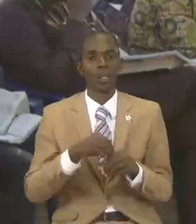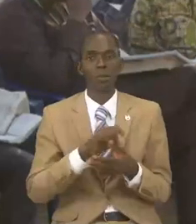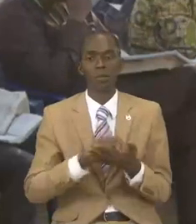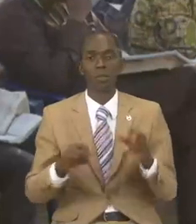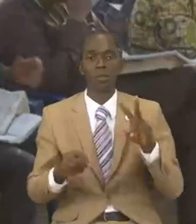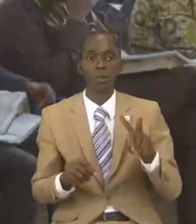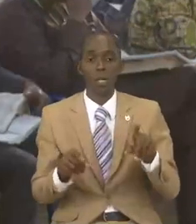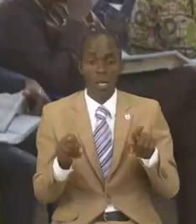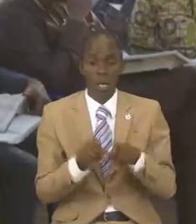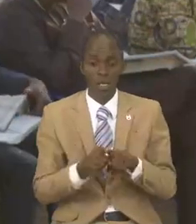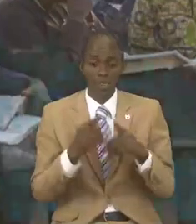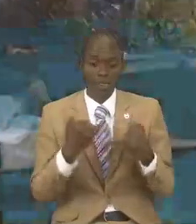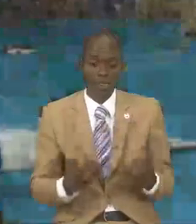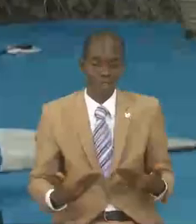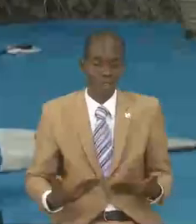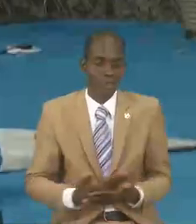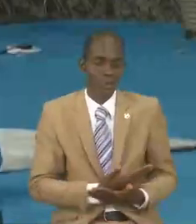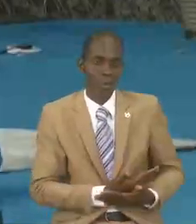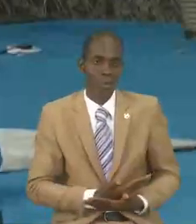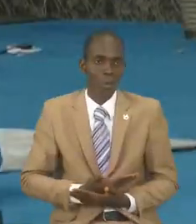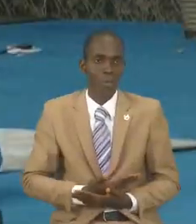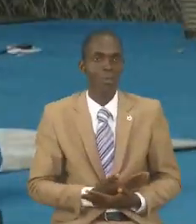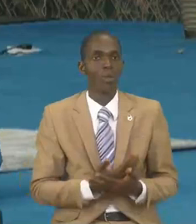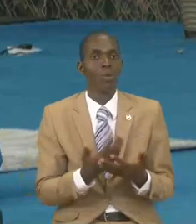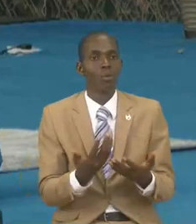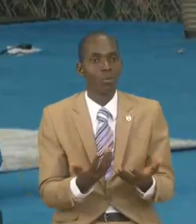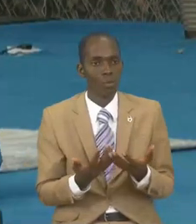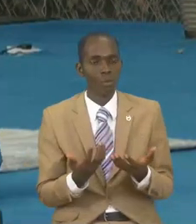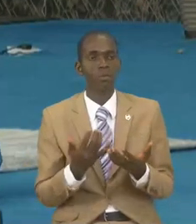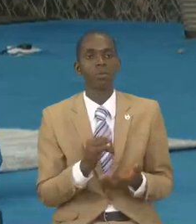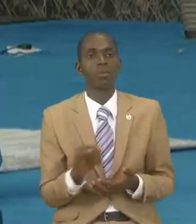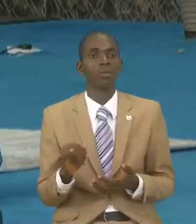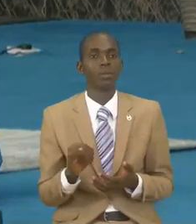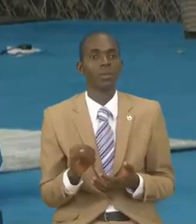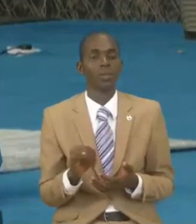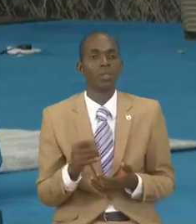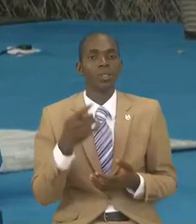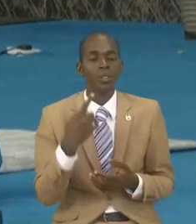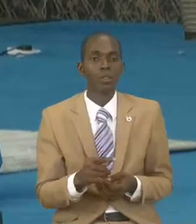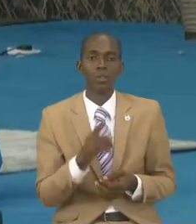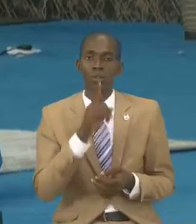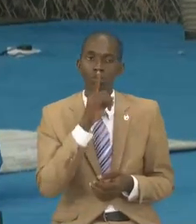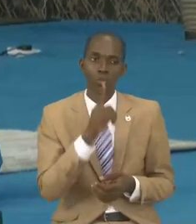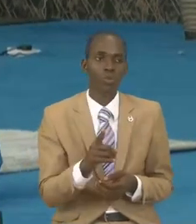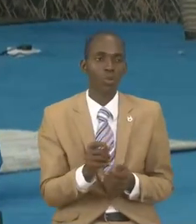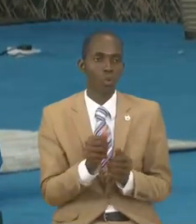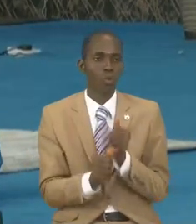et verset 2, désirez comme des enfants nouveau-nés le lait spirituel et pur,